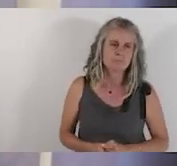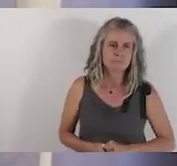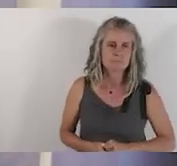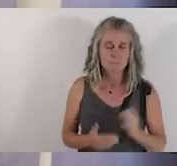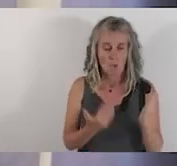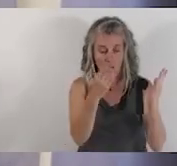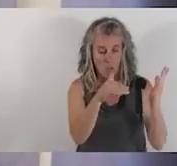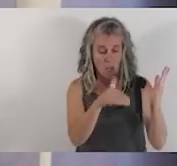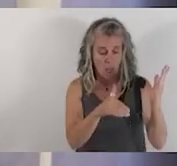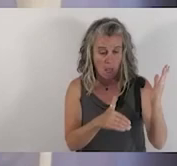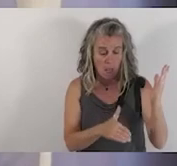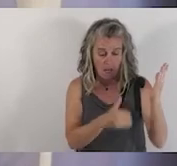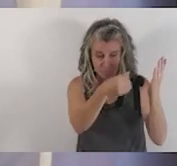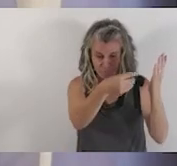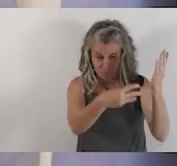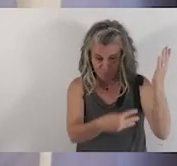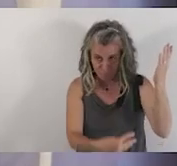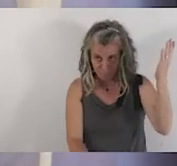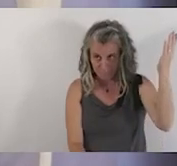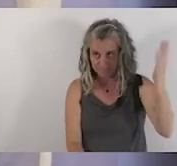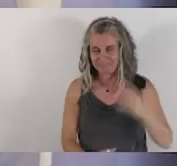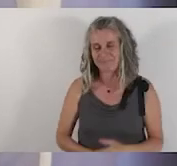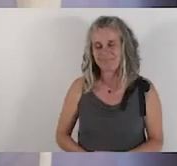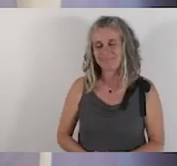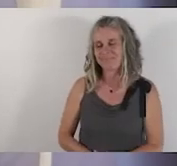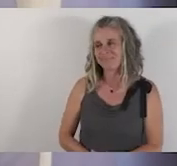a un certain nombre.